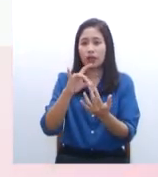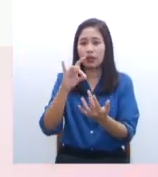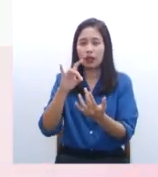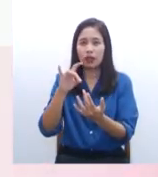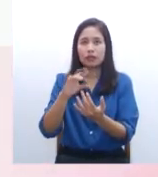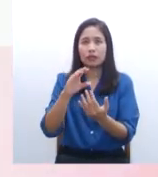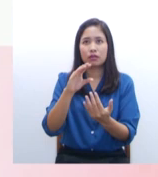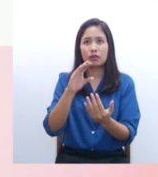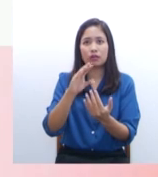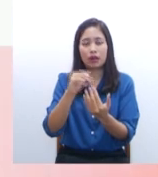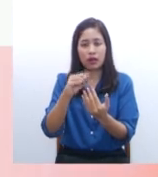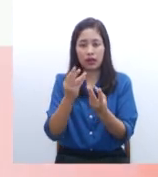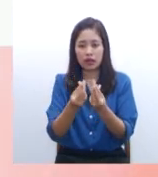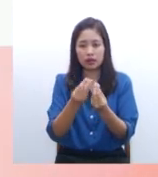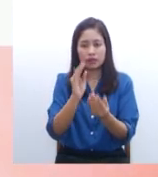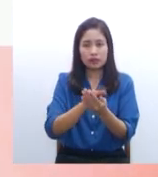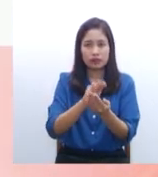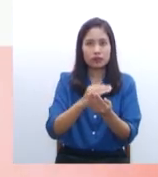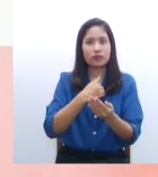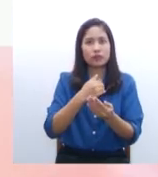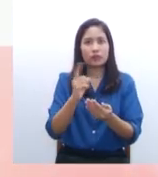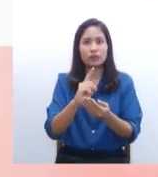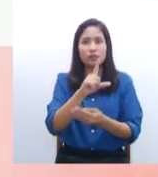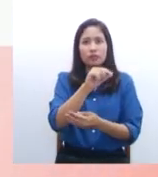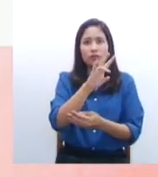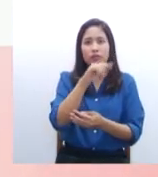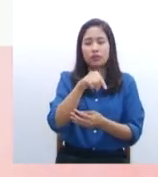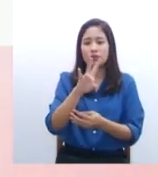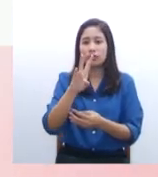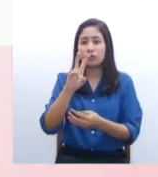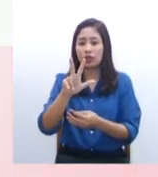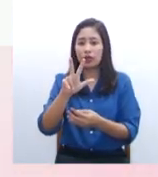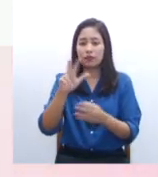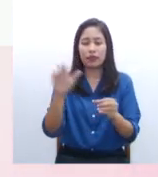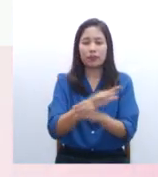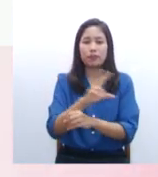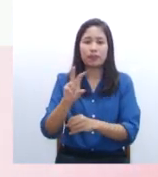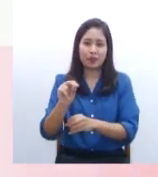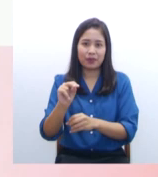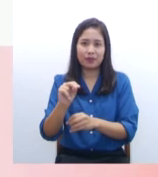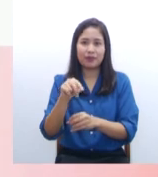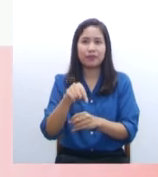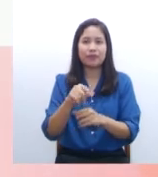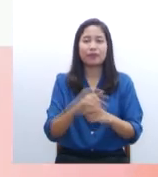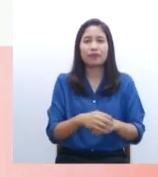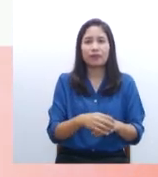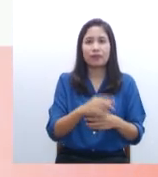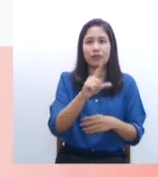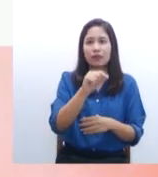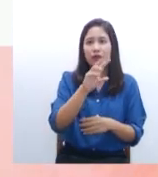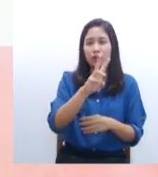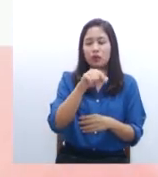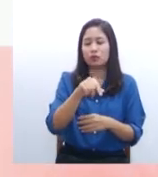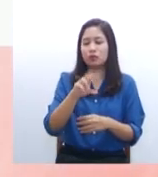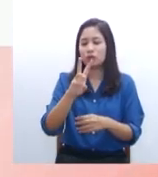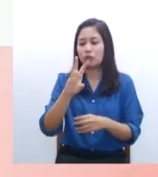แต่ละเครื่องมือนะครับ IIT ครับเราได้คะแนนทั้งหมด 27.73 คะแนนจากคะแนนเต็ม30คะแนนนะครับ EIT นะครับเราได้คะแนน 26.69